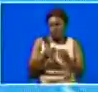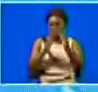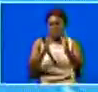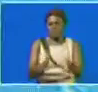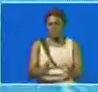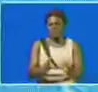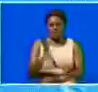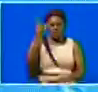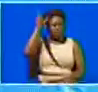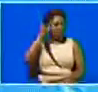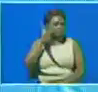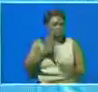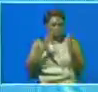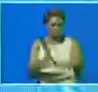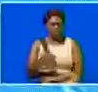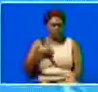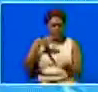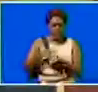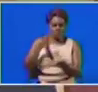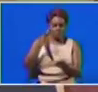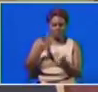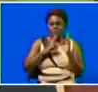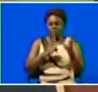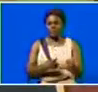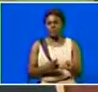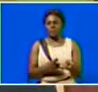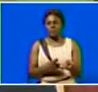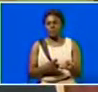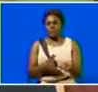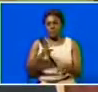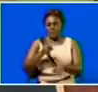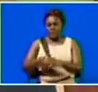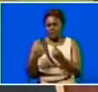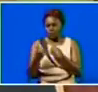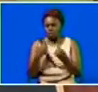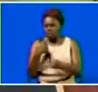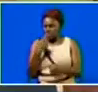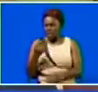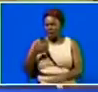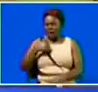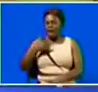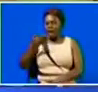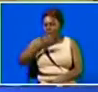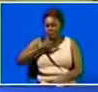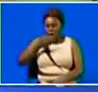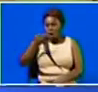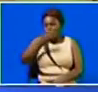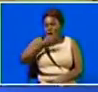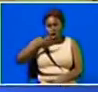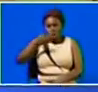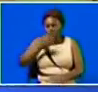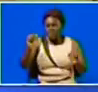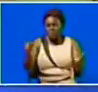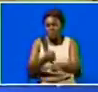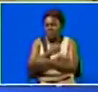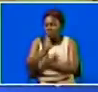wetu Elvis Kosgei na maelezo zaidi. Hata tukisema tuna mafuta, mafuta haya